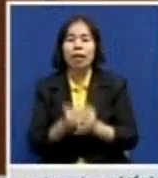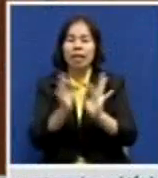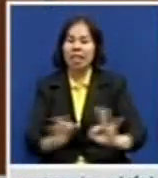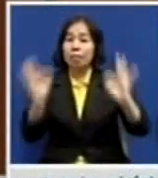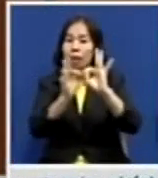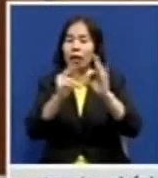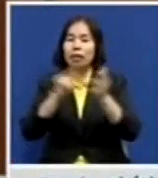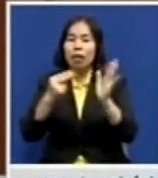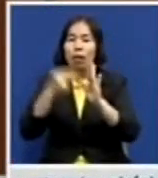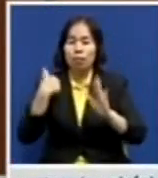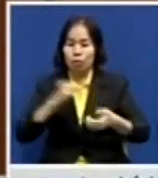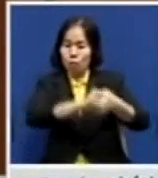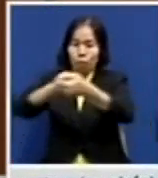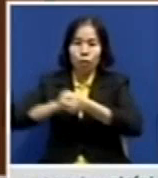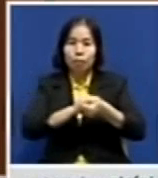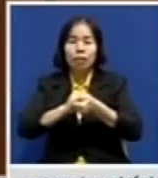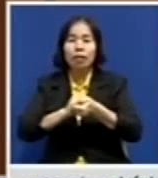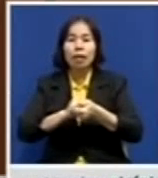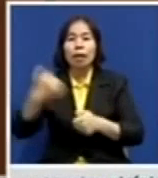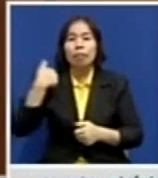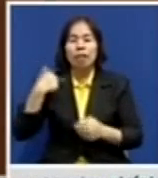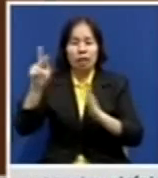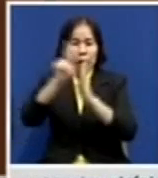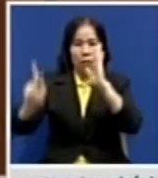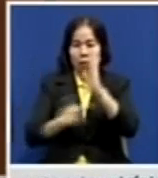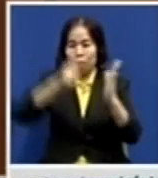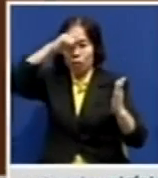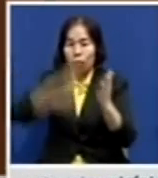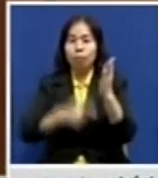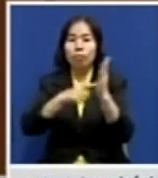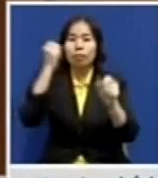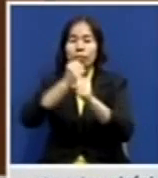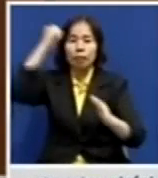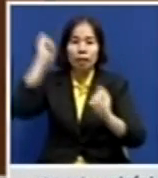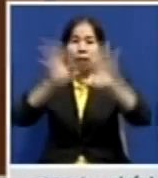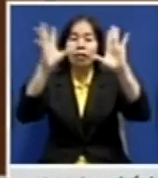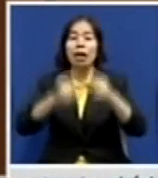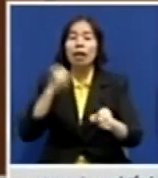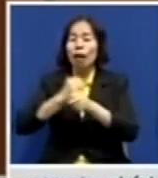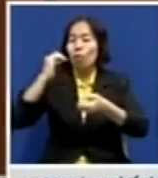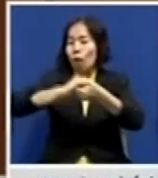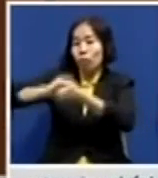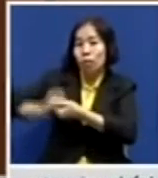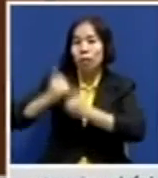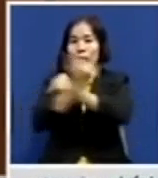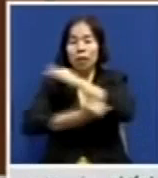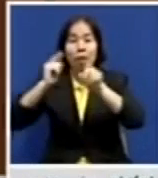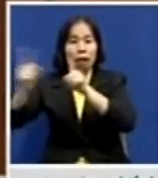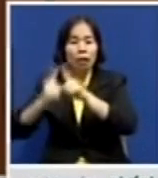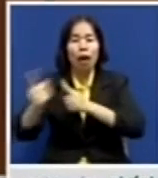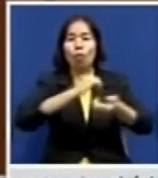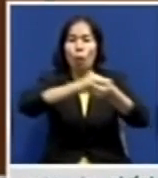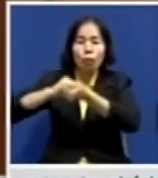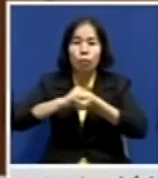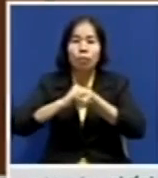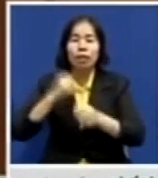ระบวนการมีส่วนร่วมของทุกภาคส่วนมีการใช้กฎหมายอย่างเคร่งครัดร่วมมือกับประเทศเพื่อนบ้านและประเทศภูมิภาค